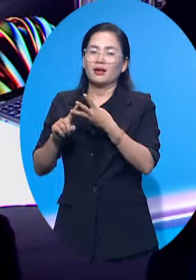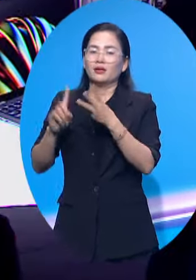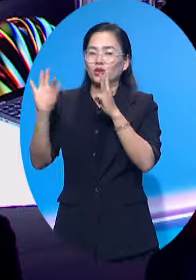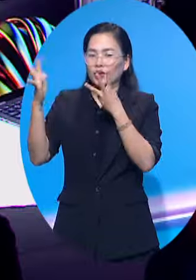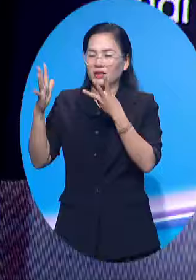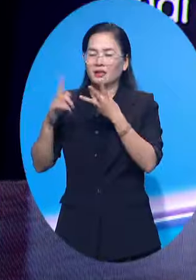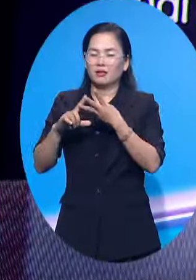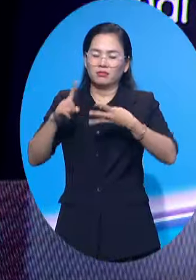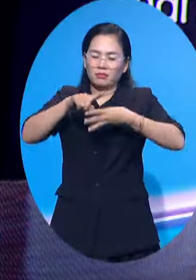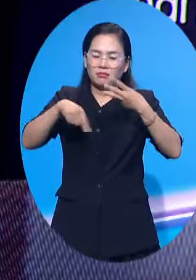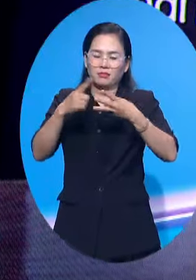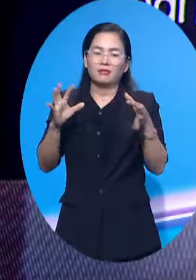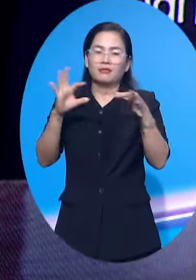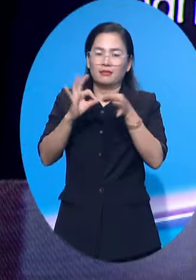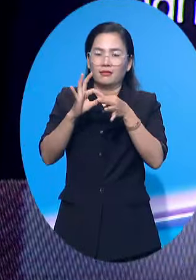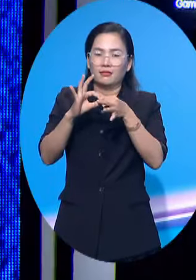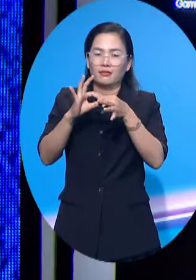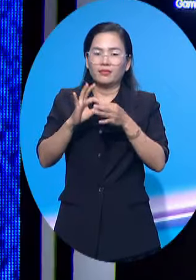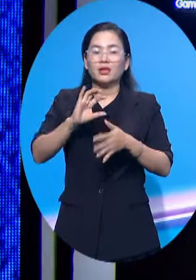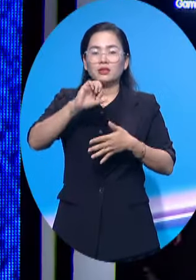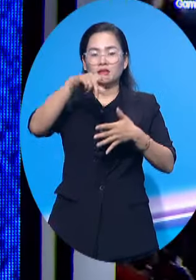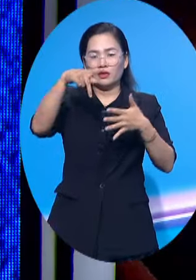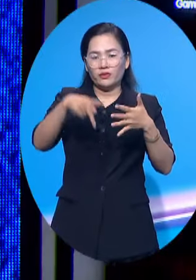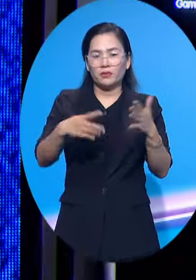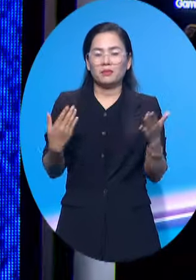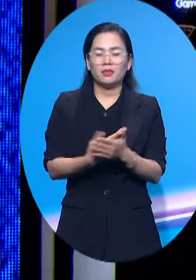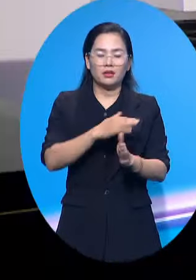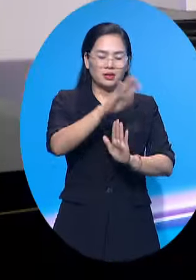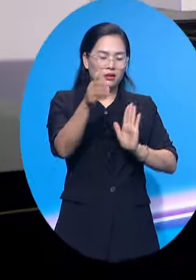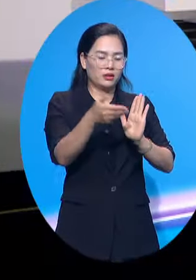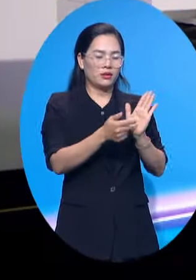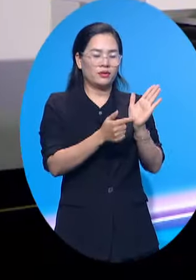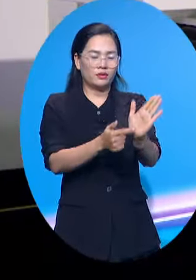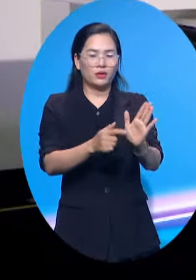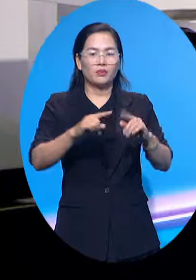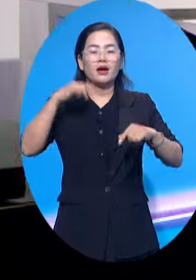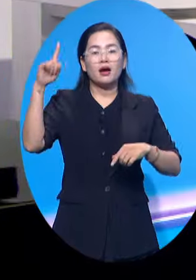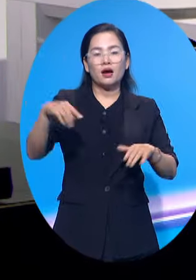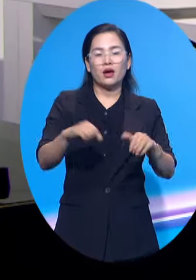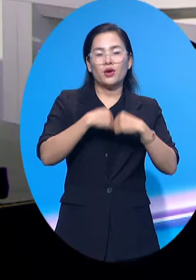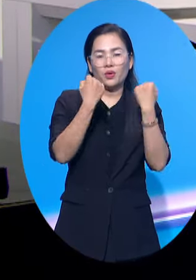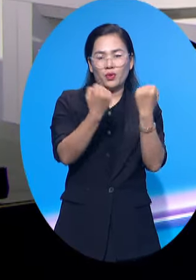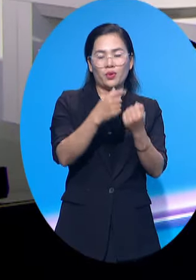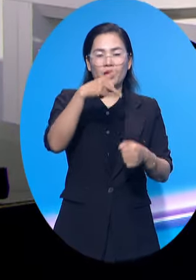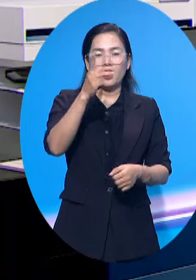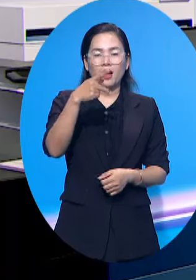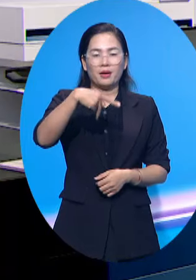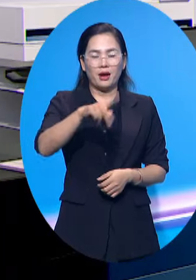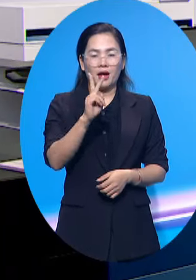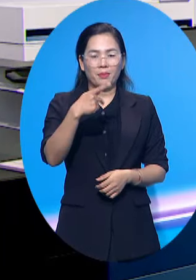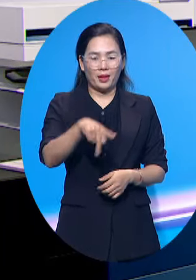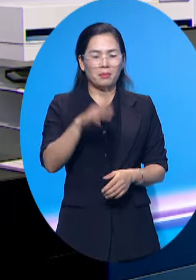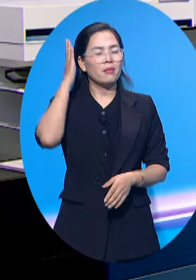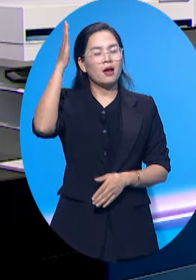trải nghiệm liền mạch. Các sản phẩm mới vừa được giới thiệu tại Ngày hội HP Việt Nam 2024 sẽ sớm có mặt tại thị trường Việt